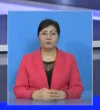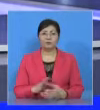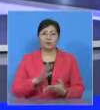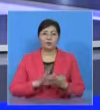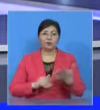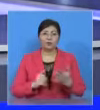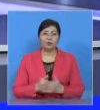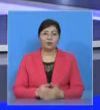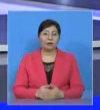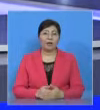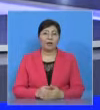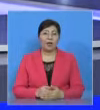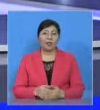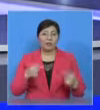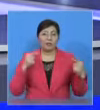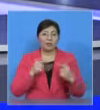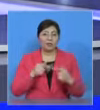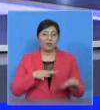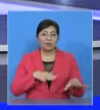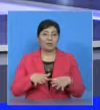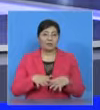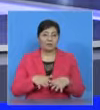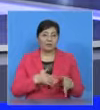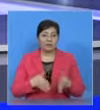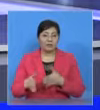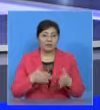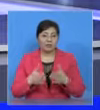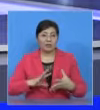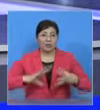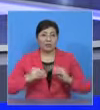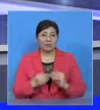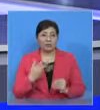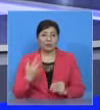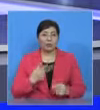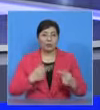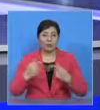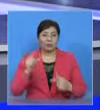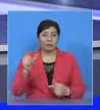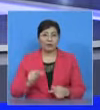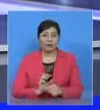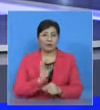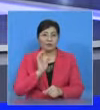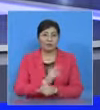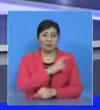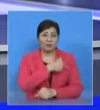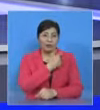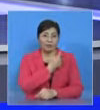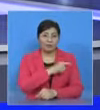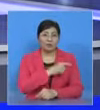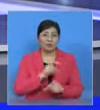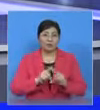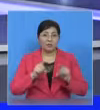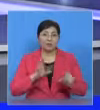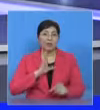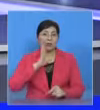Продолжим. Выезд на встречную полосу движения и, как результат, трое пострадавших попали на больничные койки.